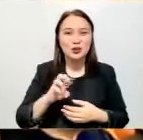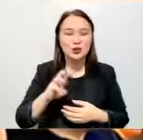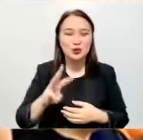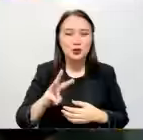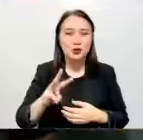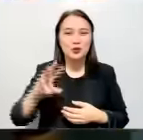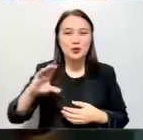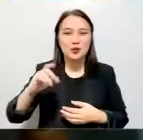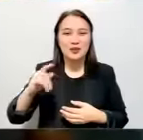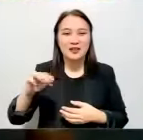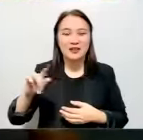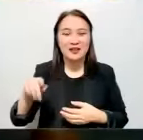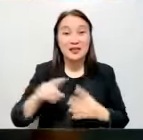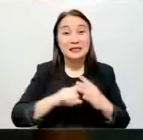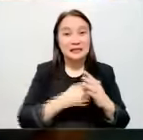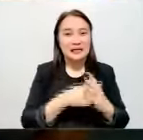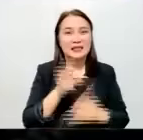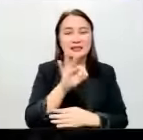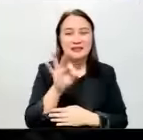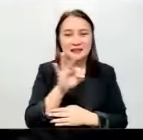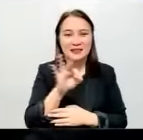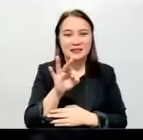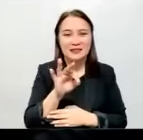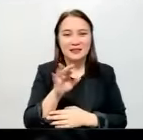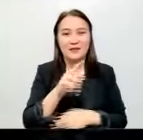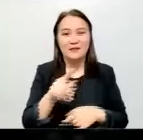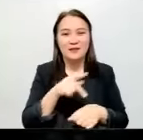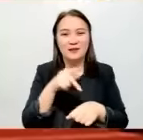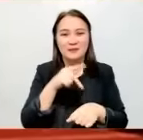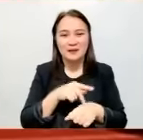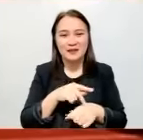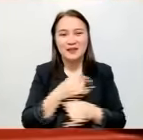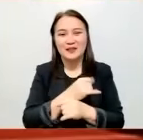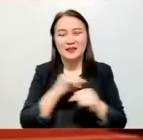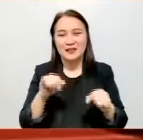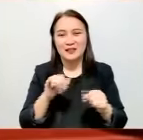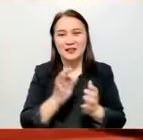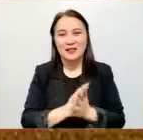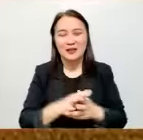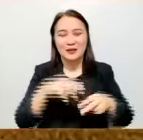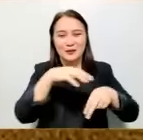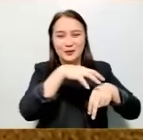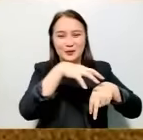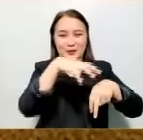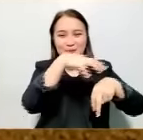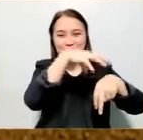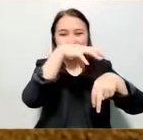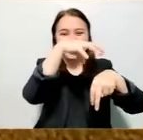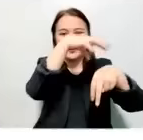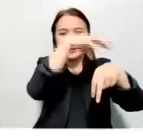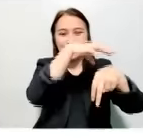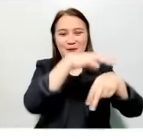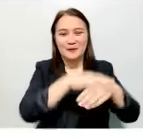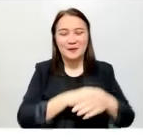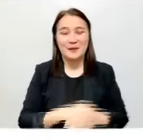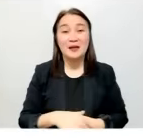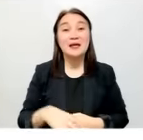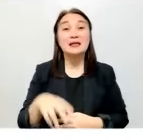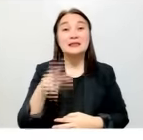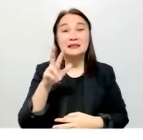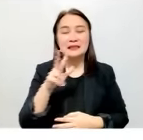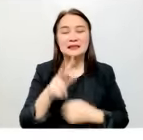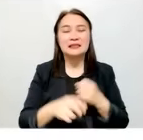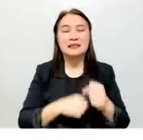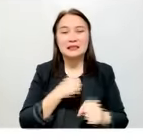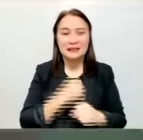ngayong Biyernes ang Philippine International Hot Air Balloon Fiesta. Nagbabalik ito matapos ang tatlong taon. Iba-ibang hugis